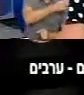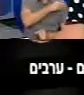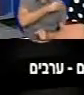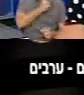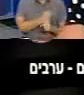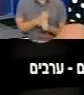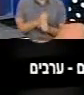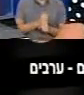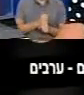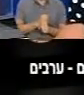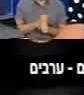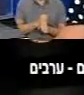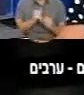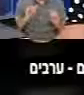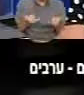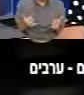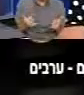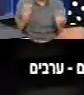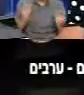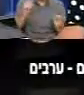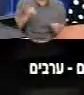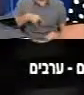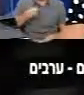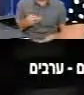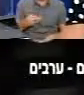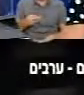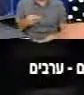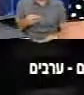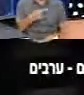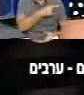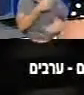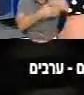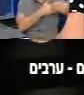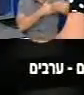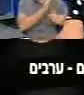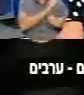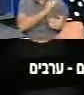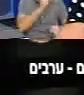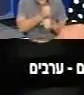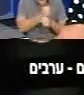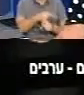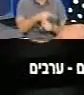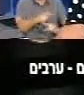והערבים הרוקחים? באופן רשמי כן, אבל החווה שלהם, תהליך הקריירה שלהם, הוא נהיה לחלוטין. למשל,